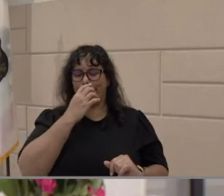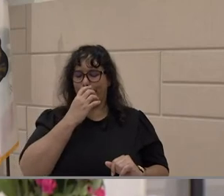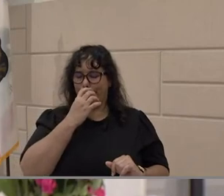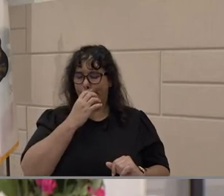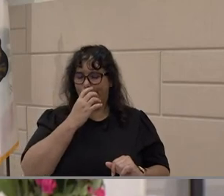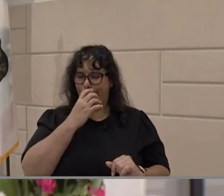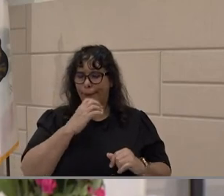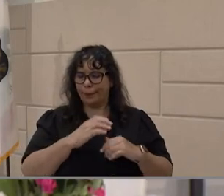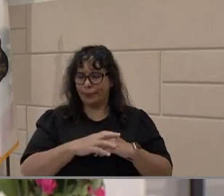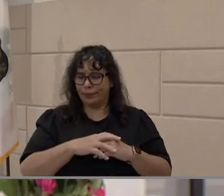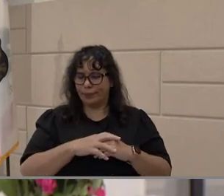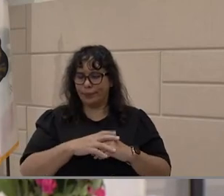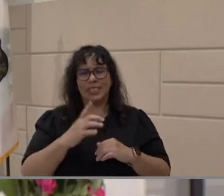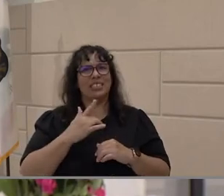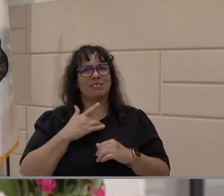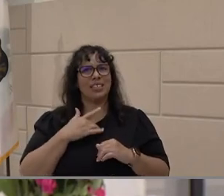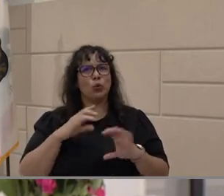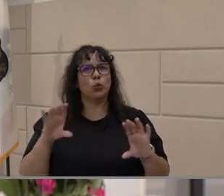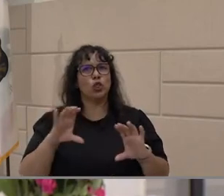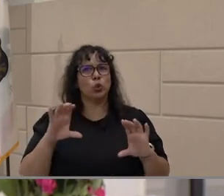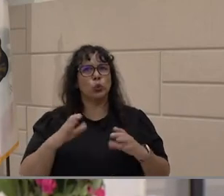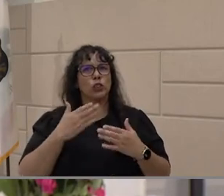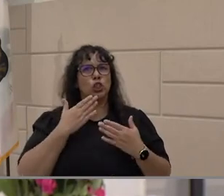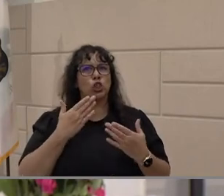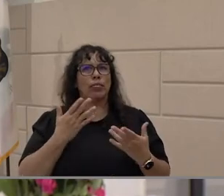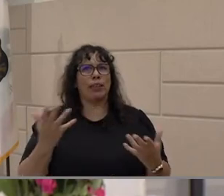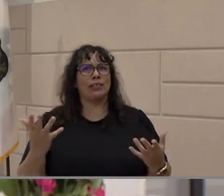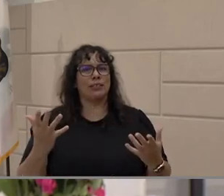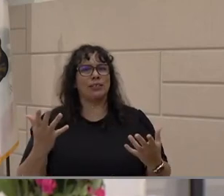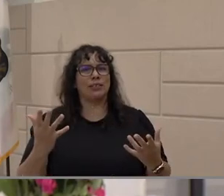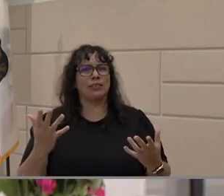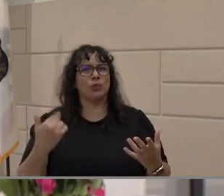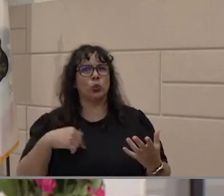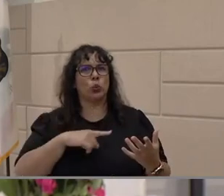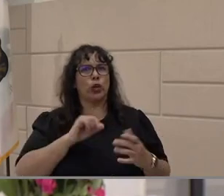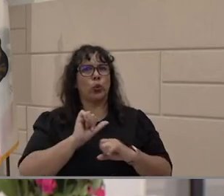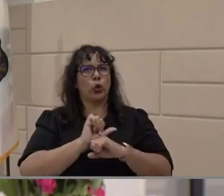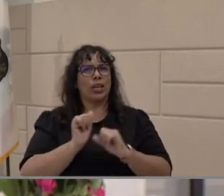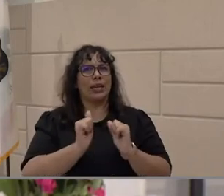หารโดยเจกิจการได้ขยมตลอดหมกเตะวิ่งจังตลอดจูเตะวิ่งจัง